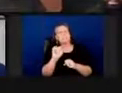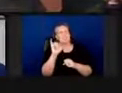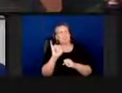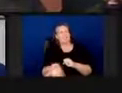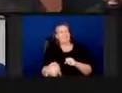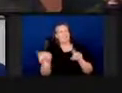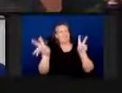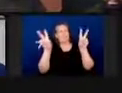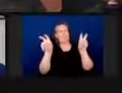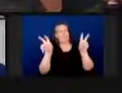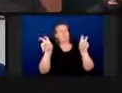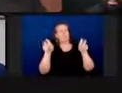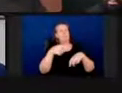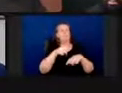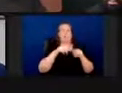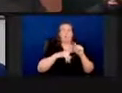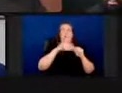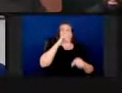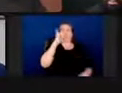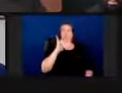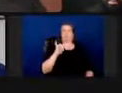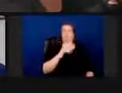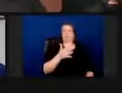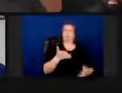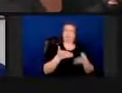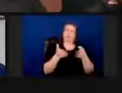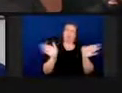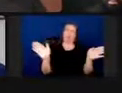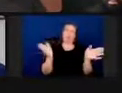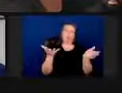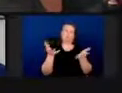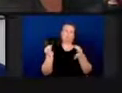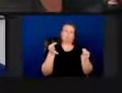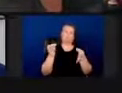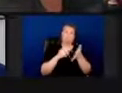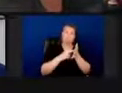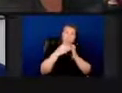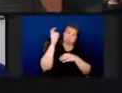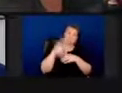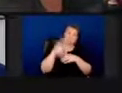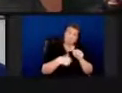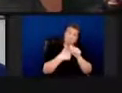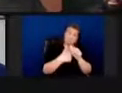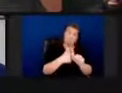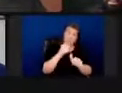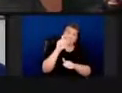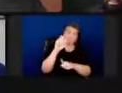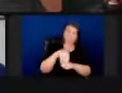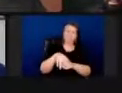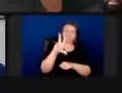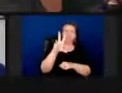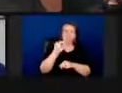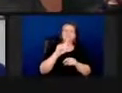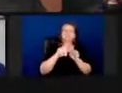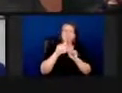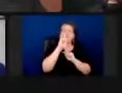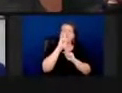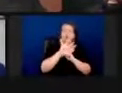sumaku, kimsingi hivi ndivyo sumaku inavyoonekana. Si lazima iwe hivi,